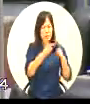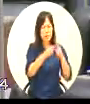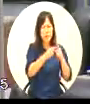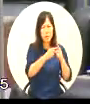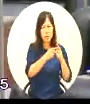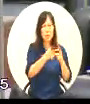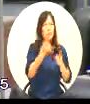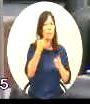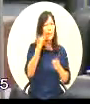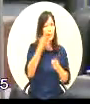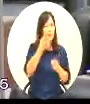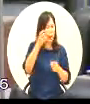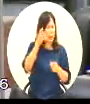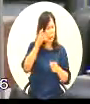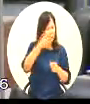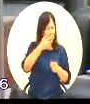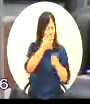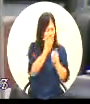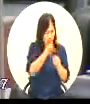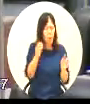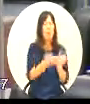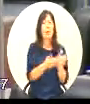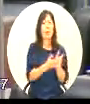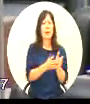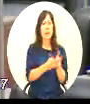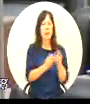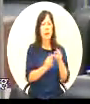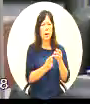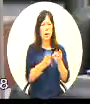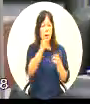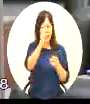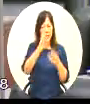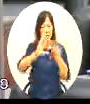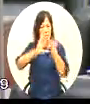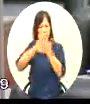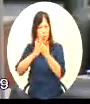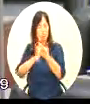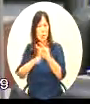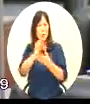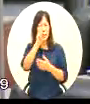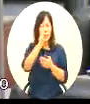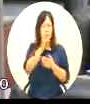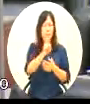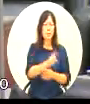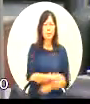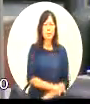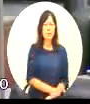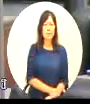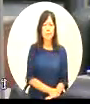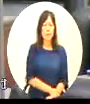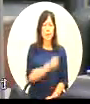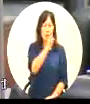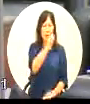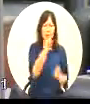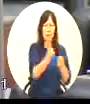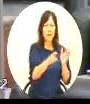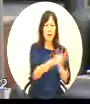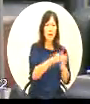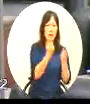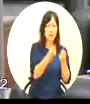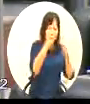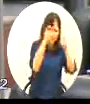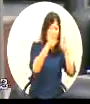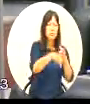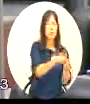他的父母亲很早就离异了。一个人不在国内，一个人不在国内，那一个人根本不在高